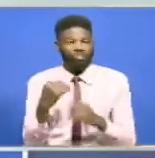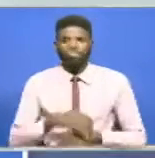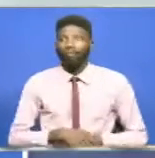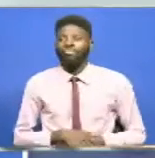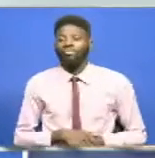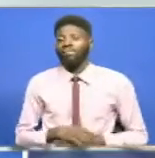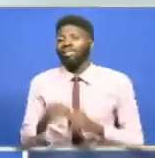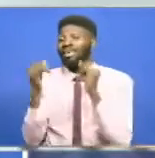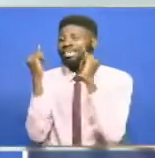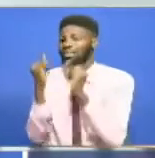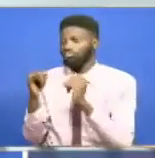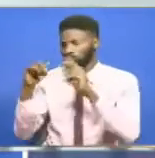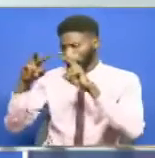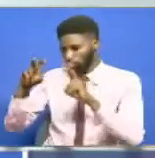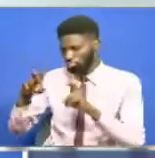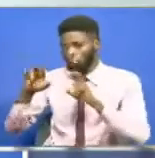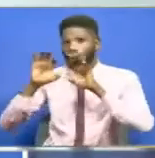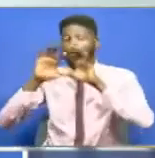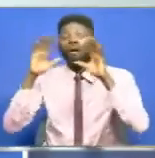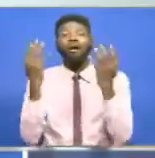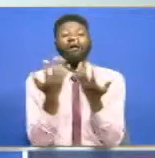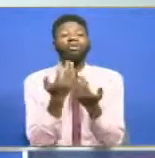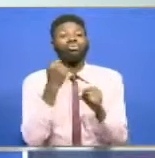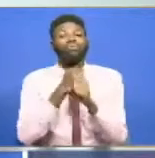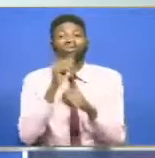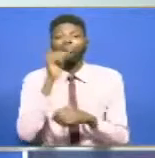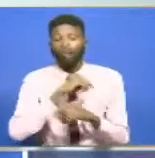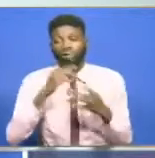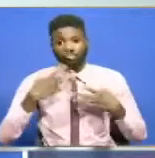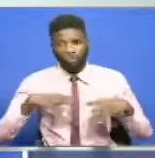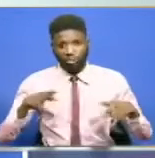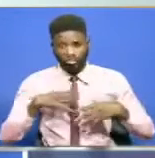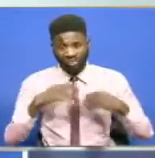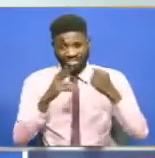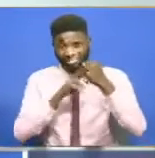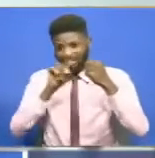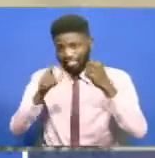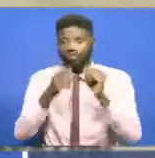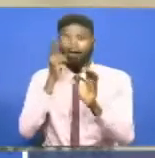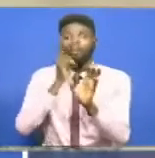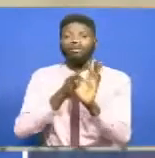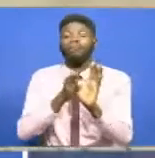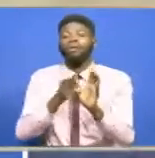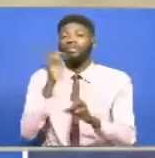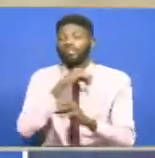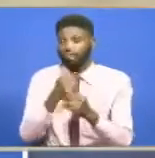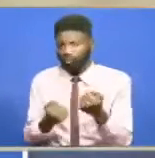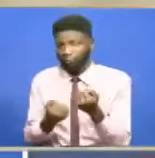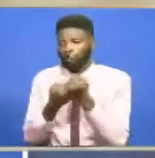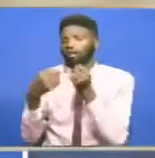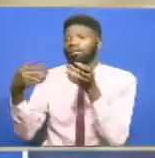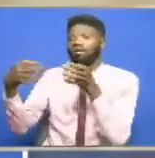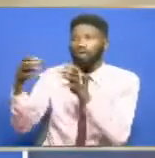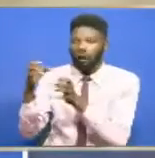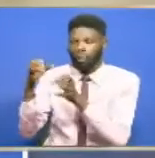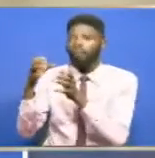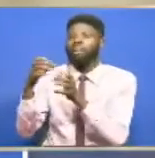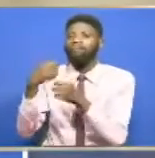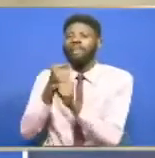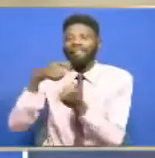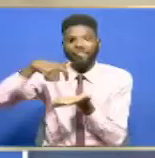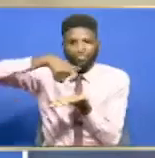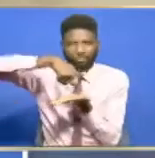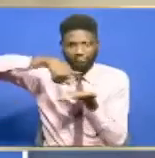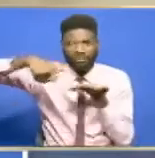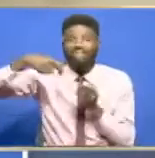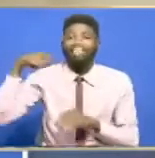Uchunguzi mpya uliofanywa duniani kwa karibu washiriki 7,000 uliofadhiliwa na kampuni moja ya dawa za meno